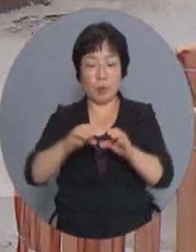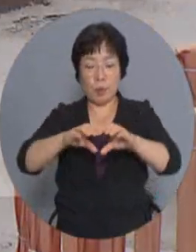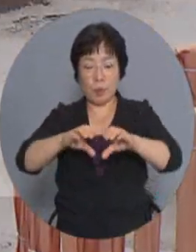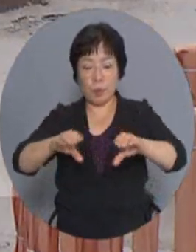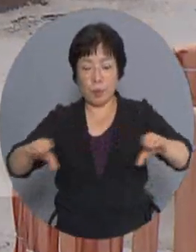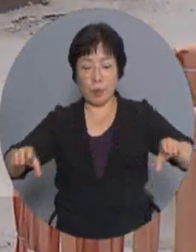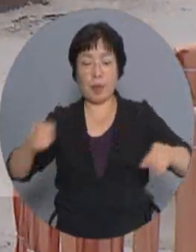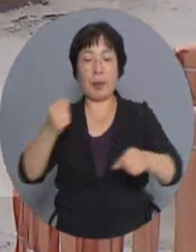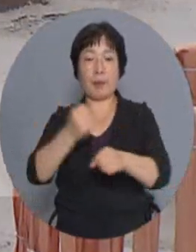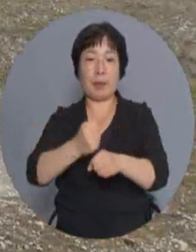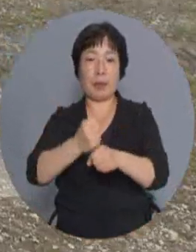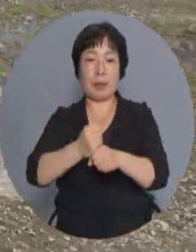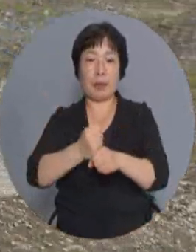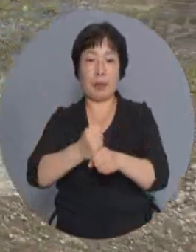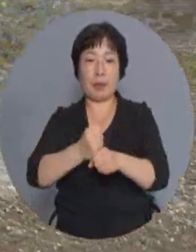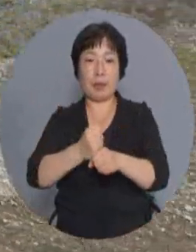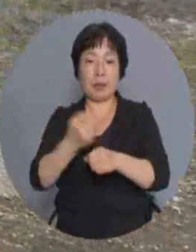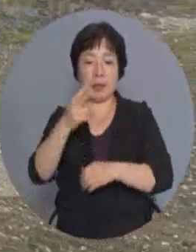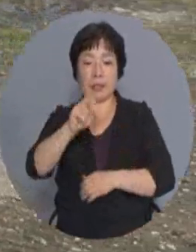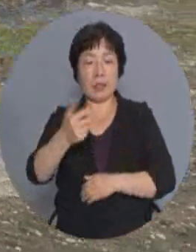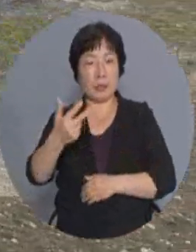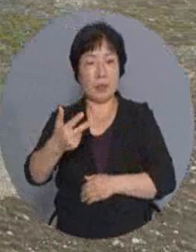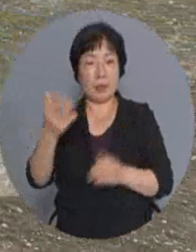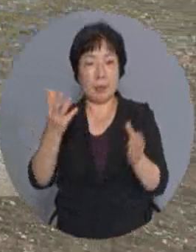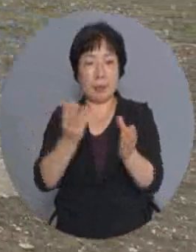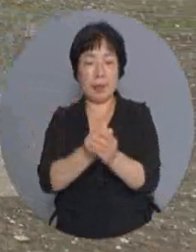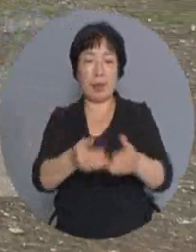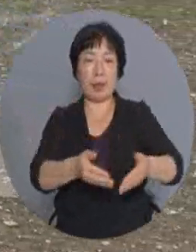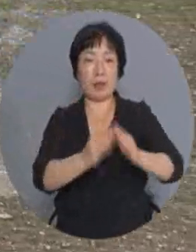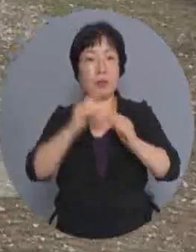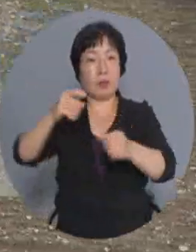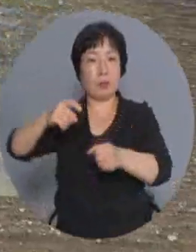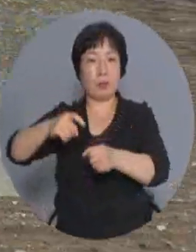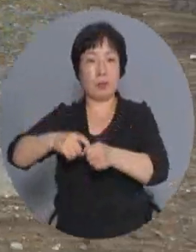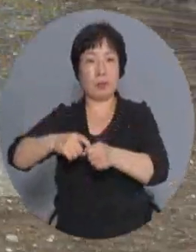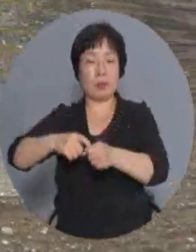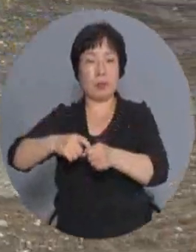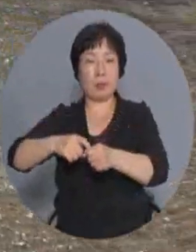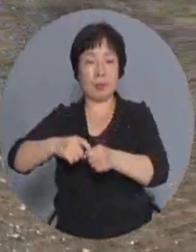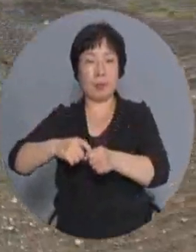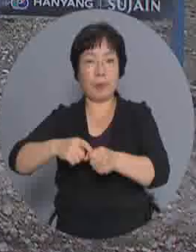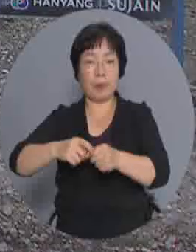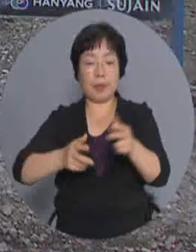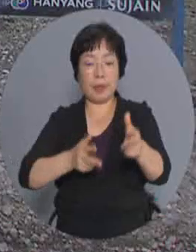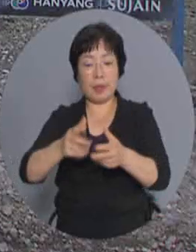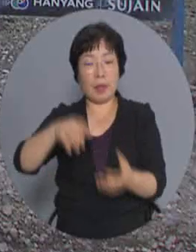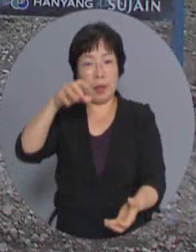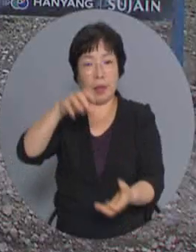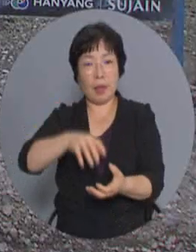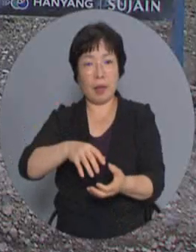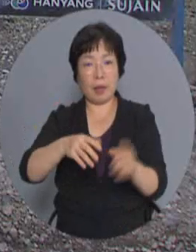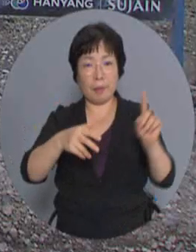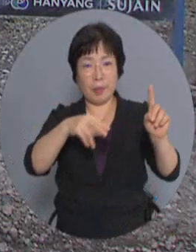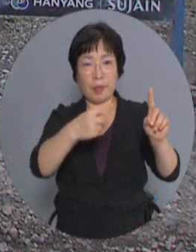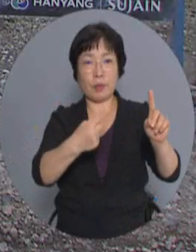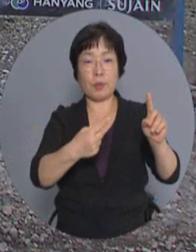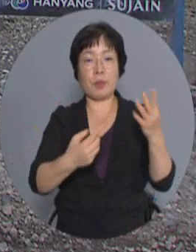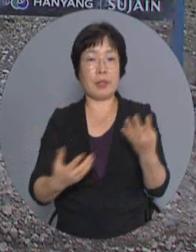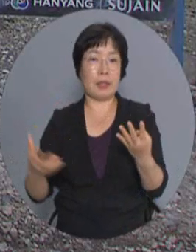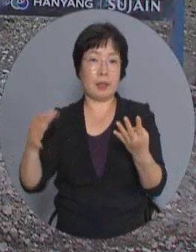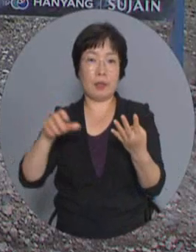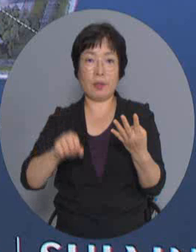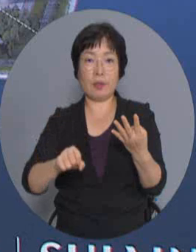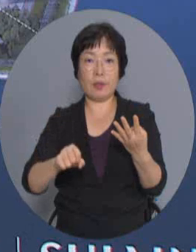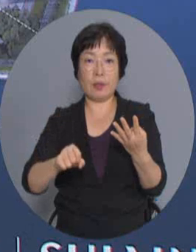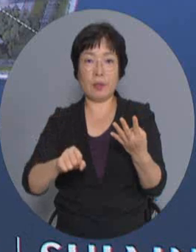등을 구축하는 것으로 오는 2027년 말 준공을 목표로 잡고 있습니다. 사업비는 총 1조 4천여억